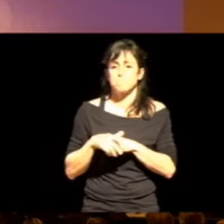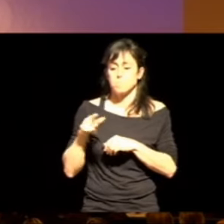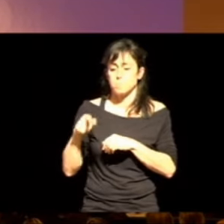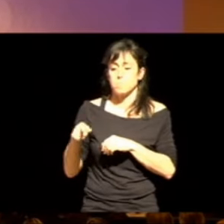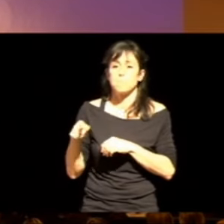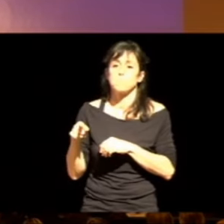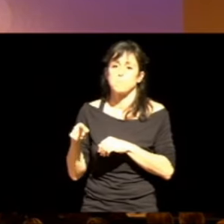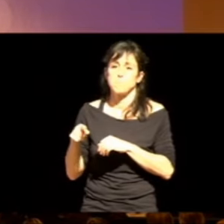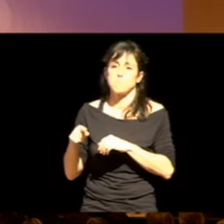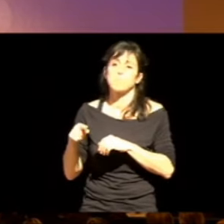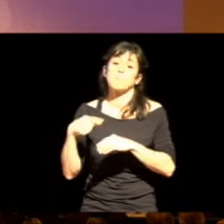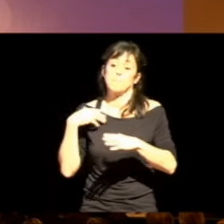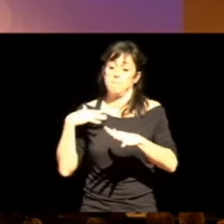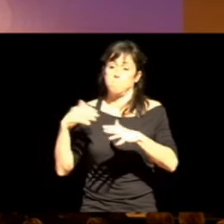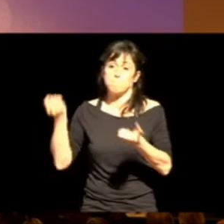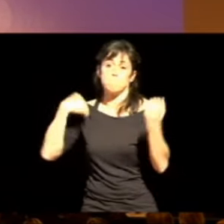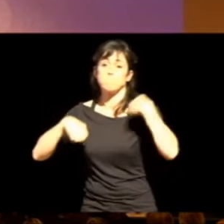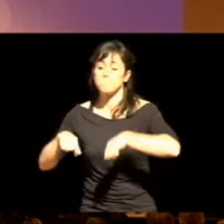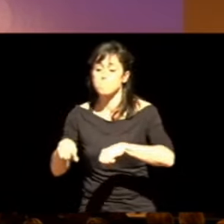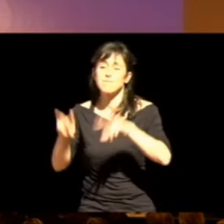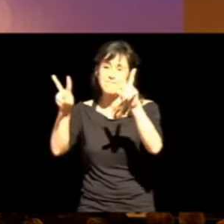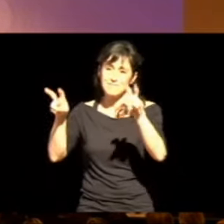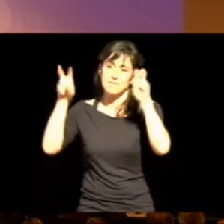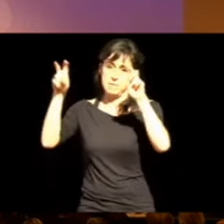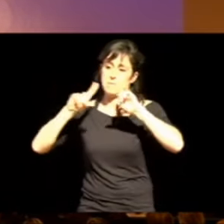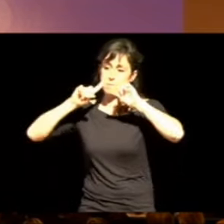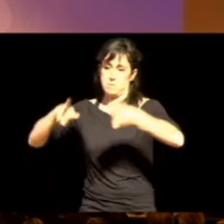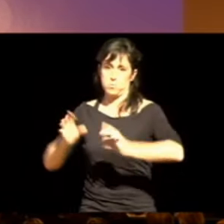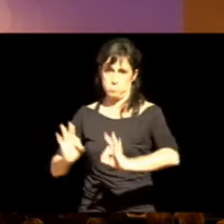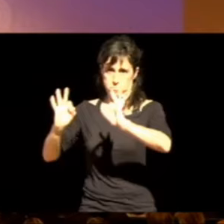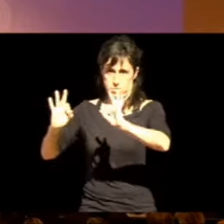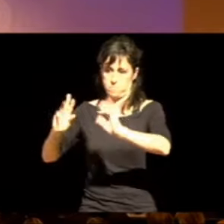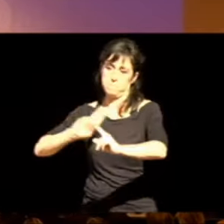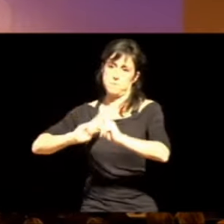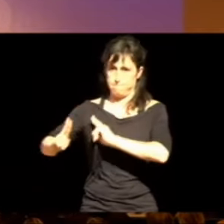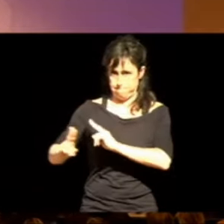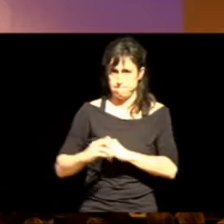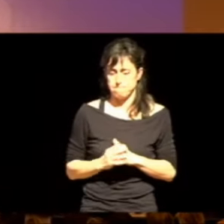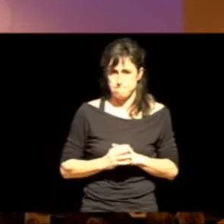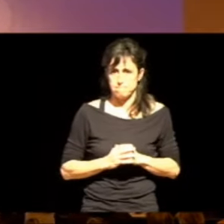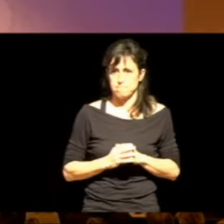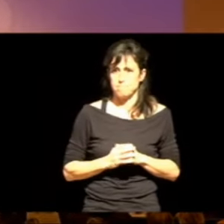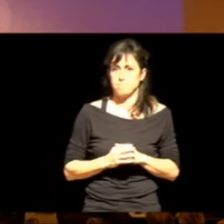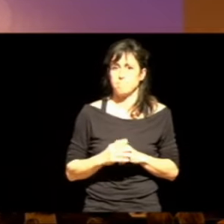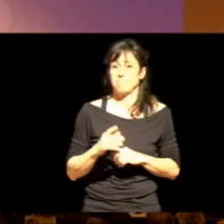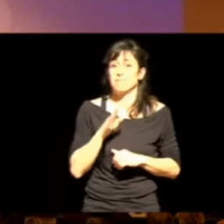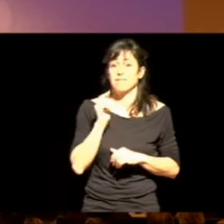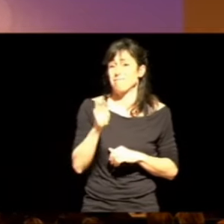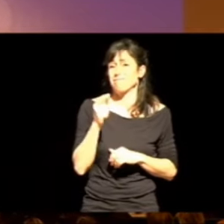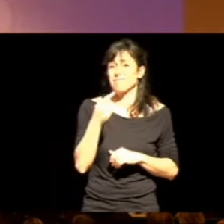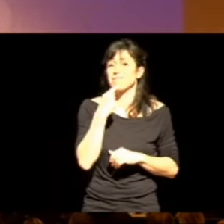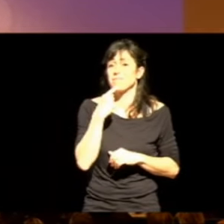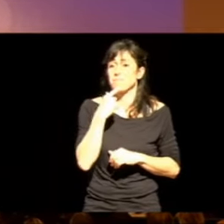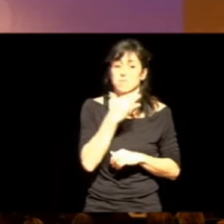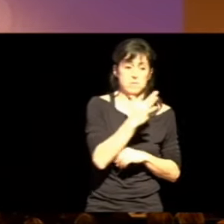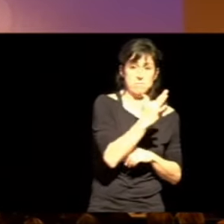eskola jazarpen zantzu eta kasuen ebazpenari. Eskotan esaten dugu, odela aldebiko txampona, ez? Positiboa